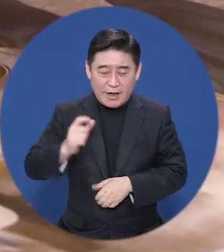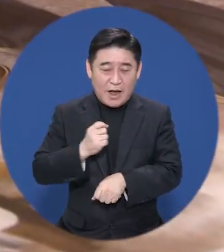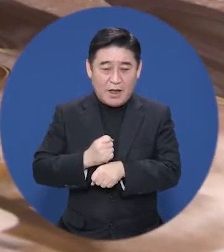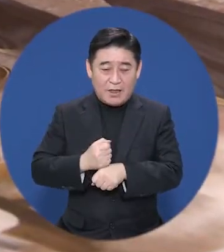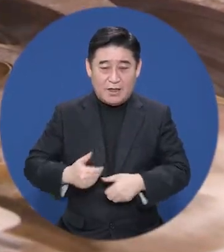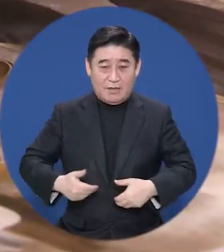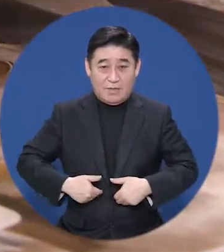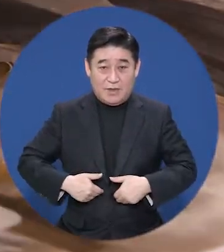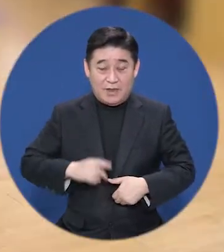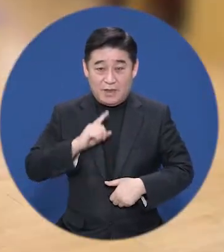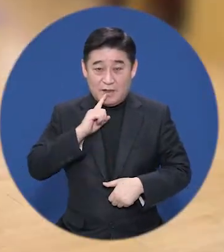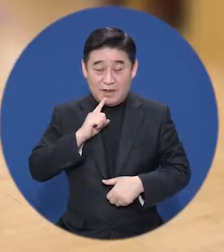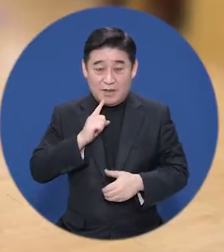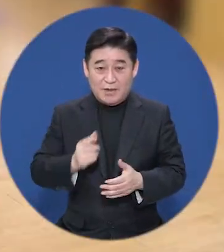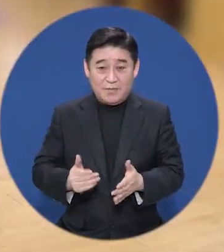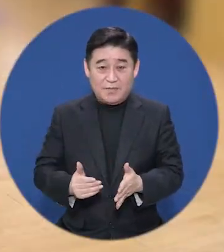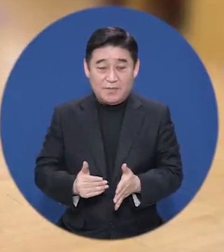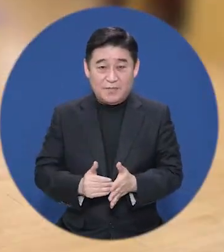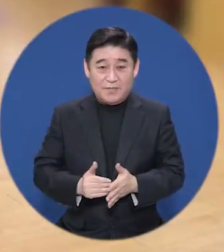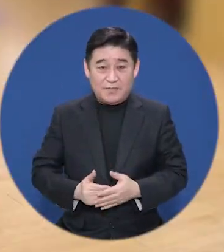필요하다는 지적입니다.